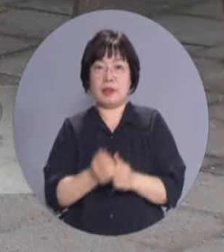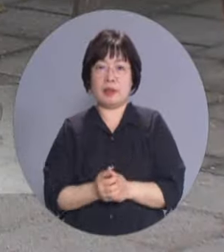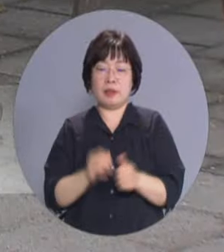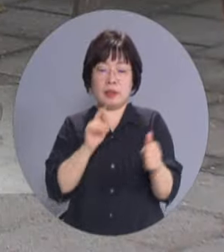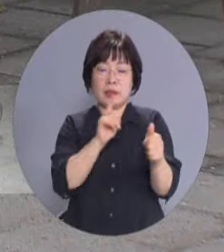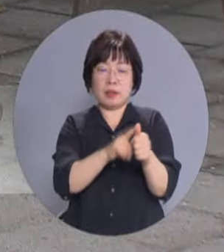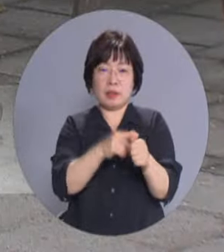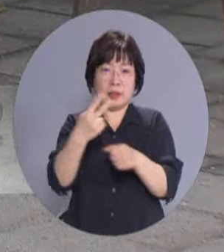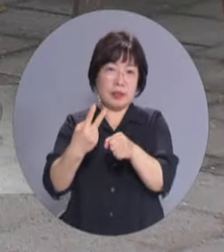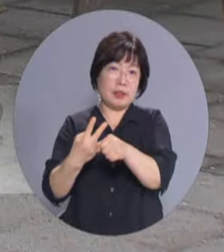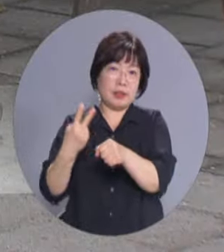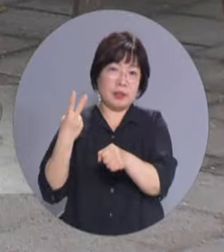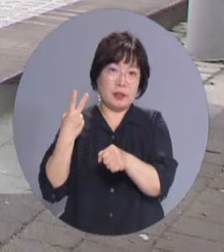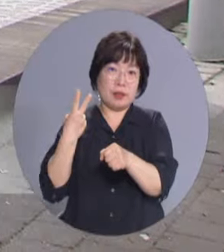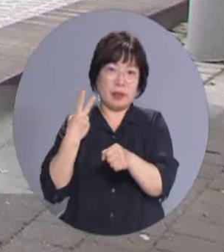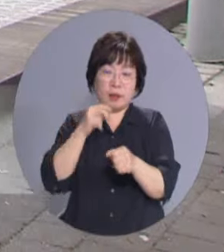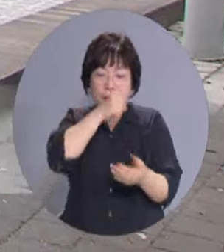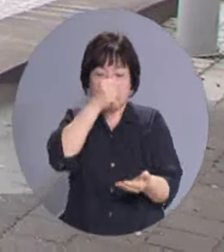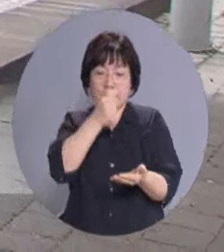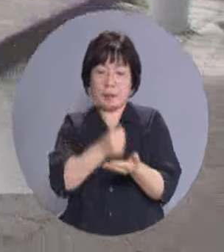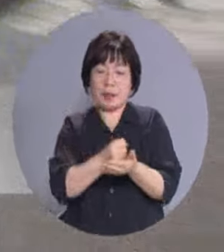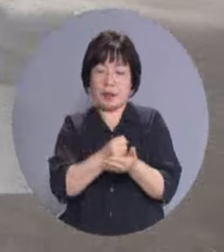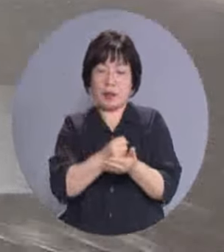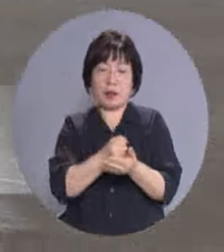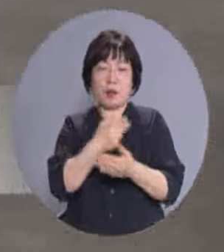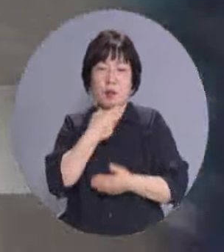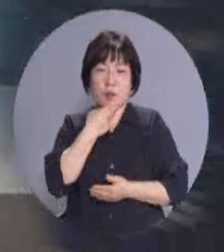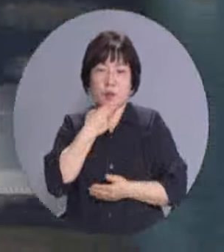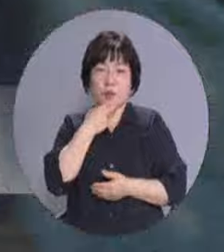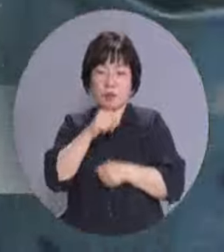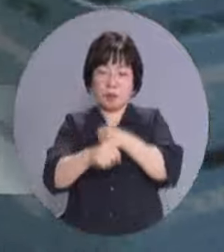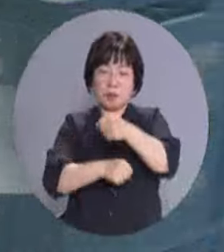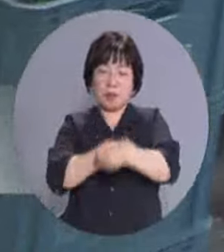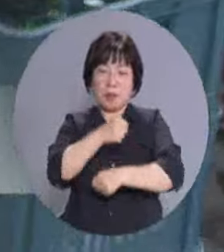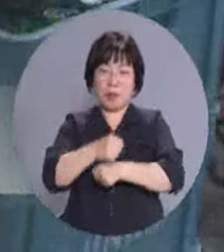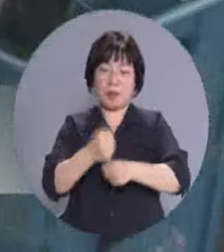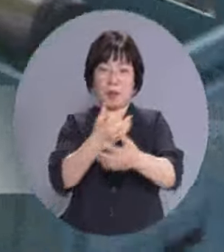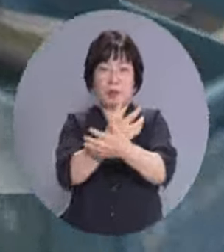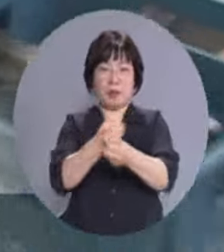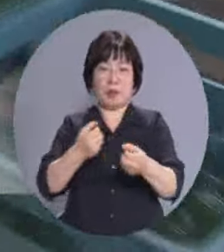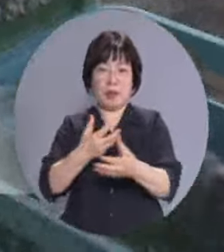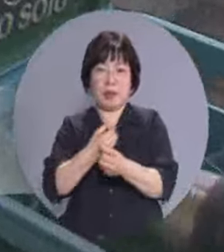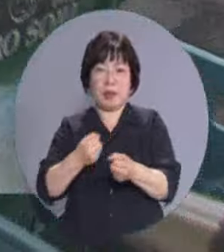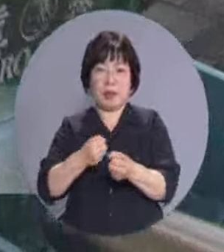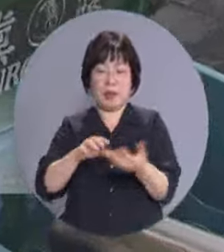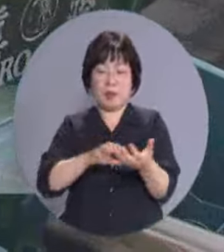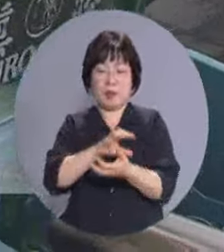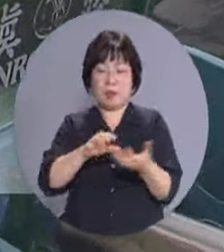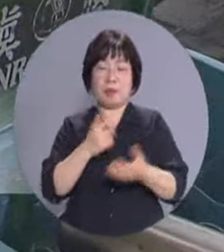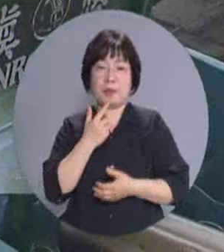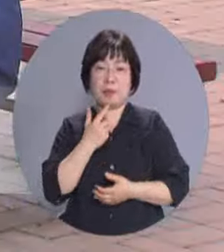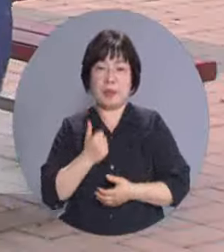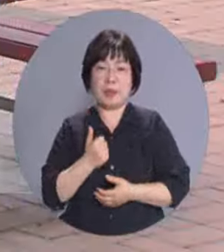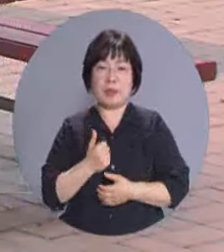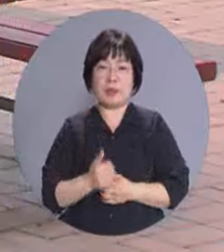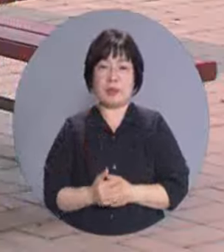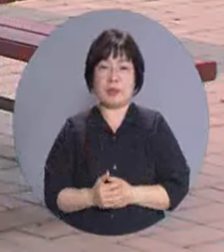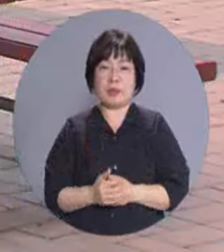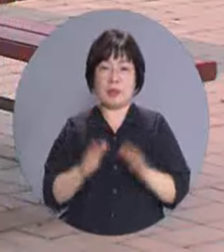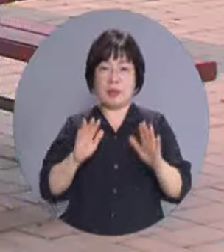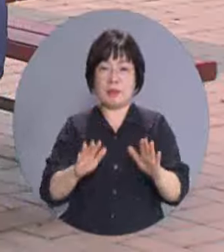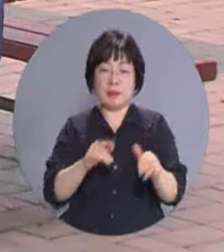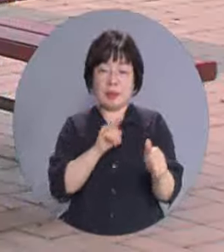김씨는 2년 전에도 적법한 절차를 거치지 않고 축제 상인들과 계약해 무리를 빚은바 있습니다